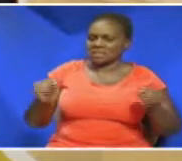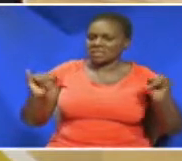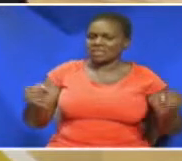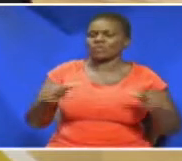tarifa za michezo